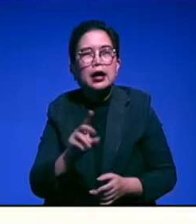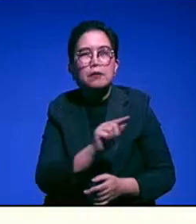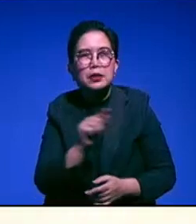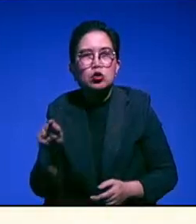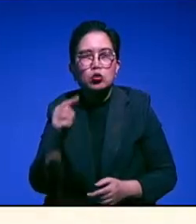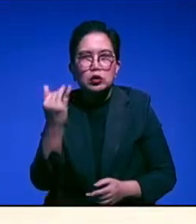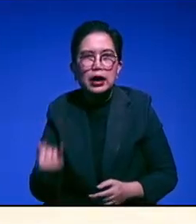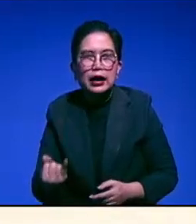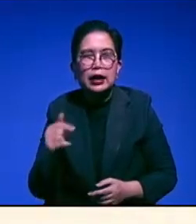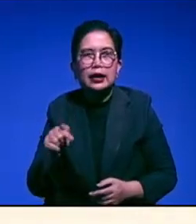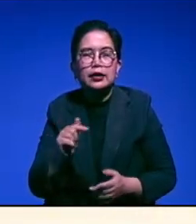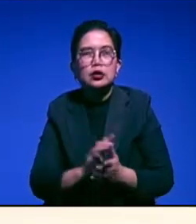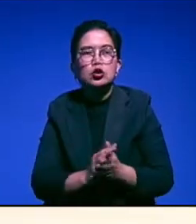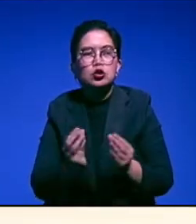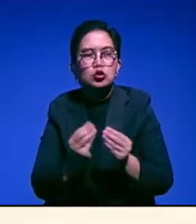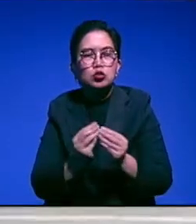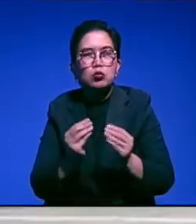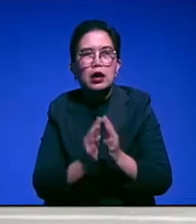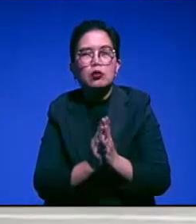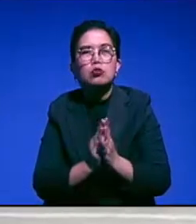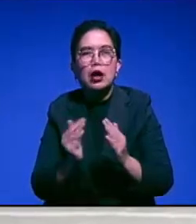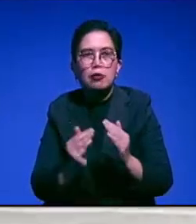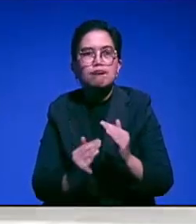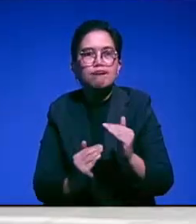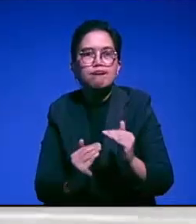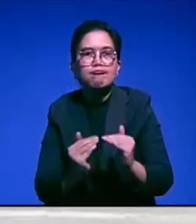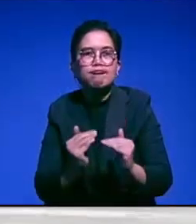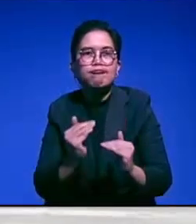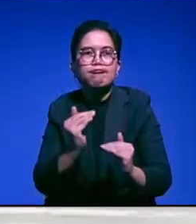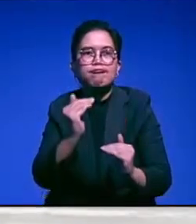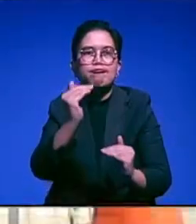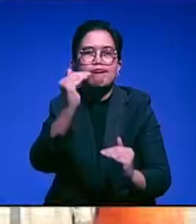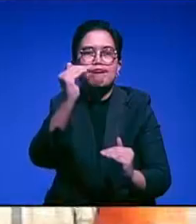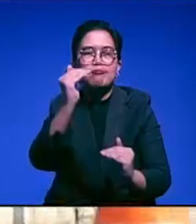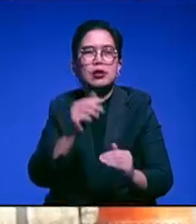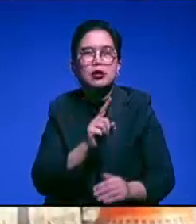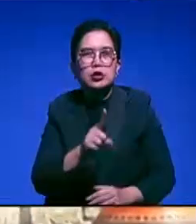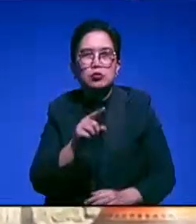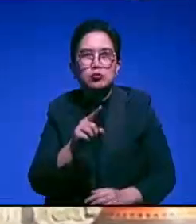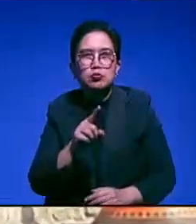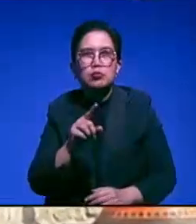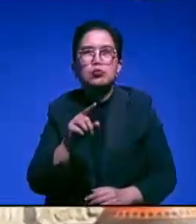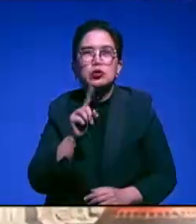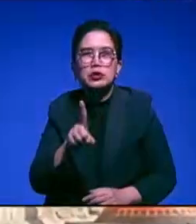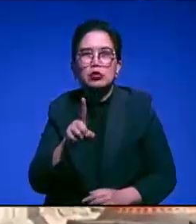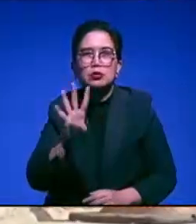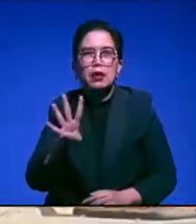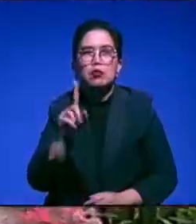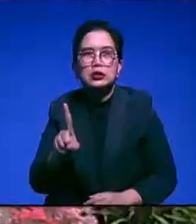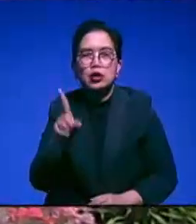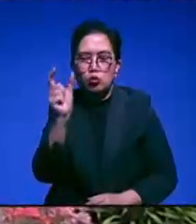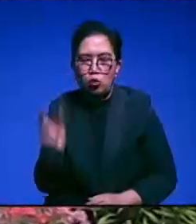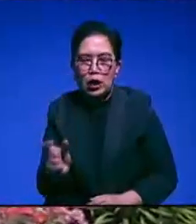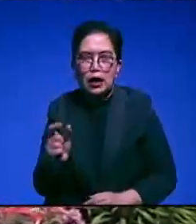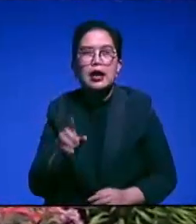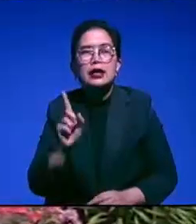di Kabupaten Tangerang terus meningkat pesat. Kini, jumlah kasus COVID-19 sudah mencapai 1.141 orang.